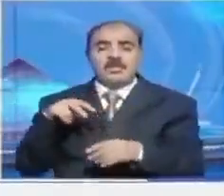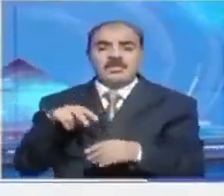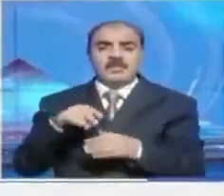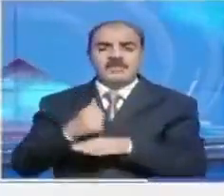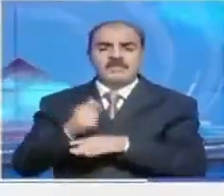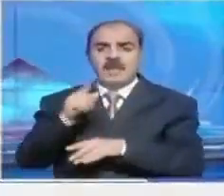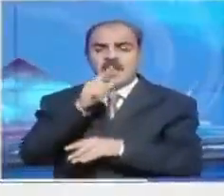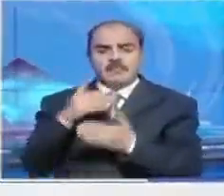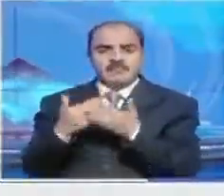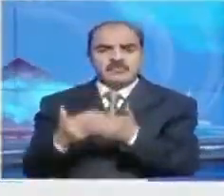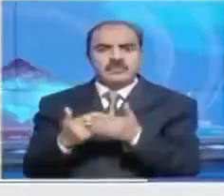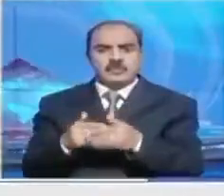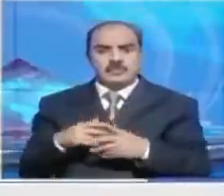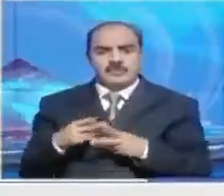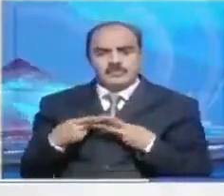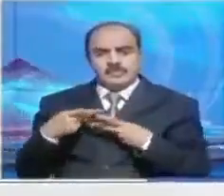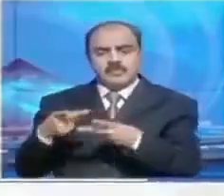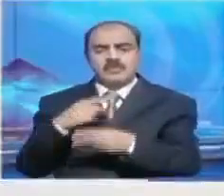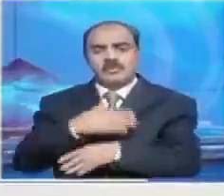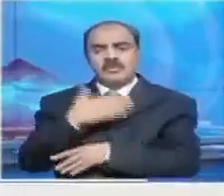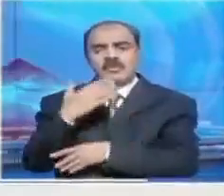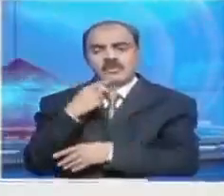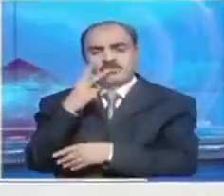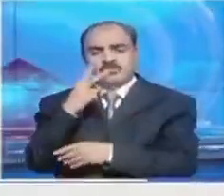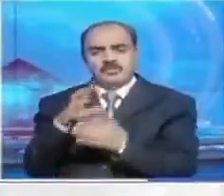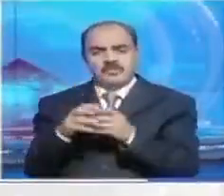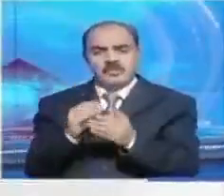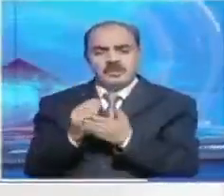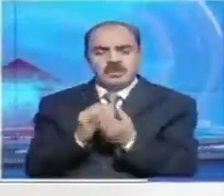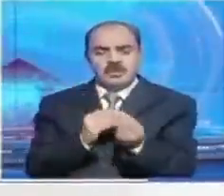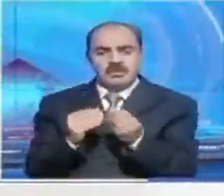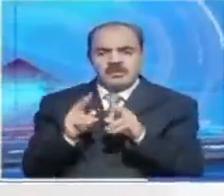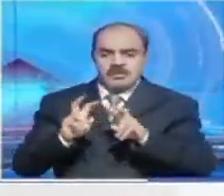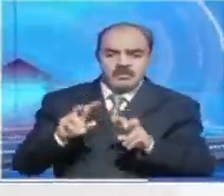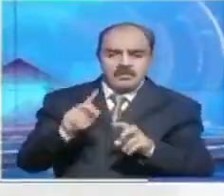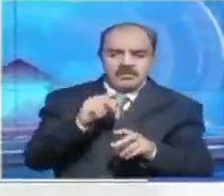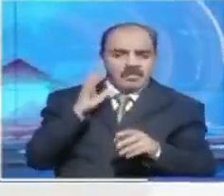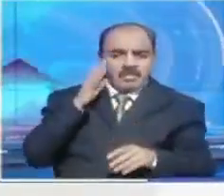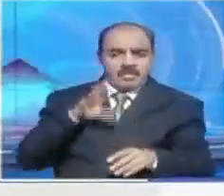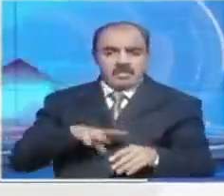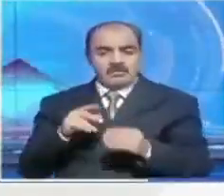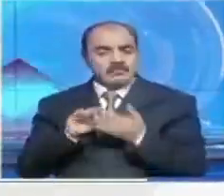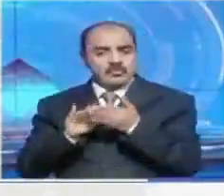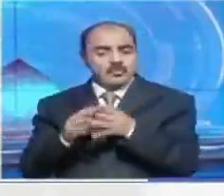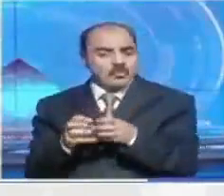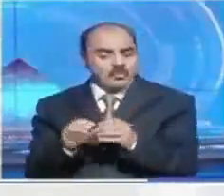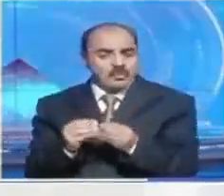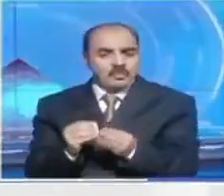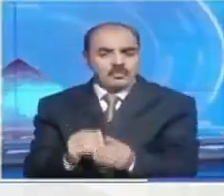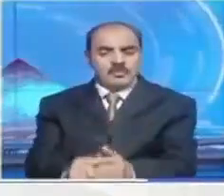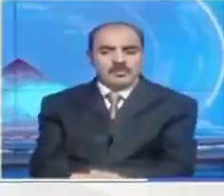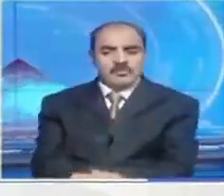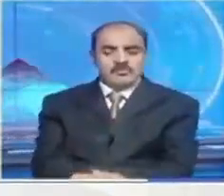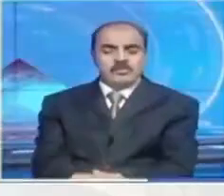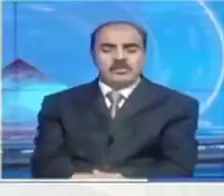دولية بزيارة معبر قسطلة الحدودي، تم خلالها تفقد أوضاع اللاجئين والخدمات المقدمة لهم.